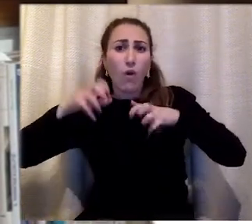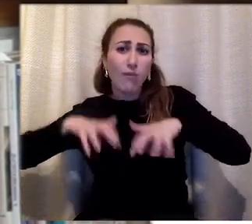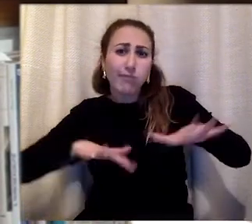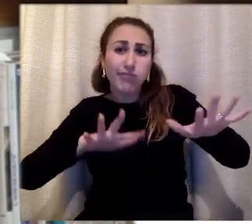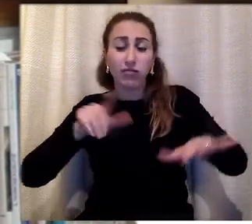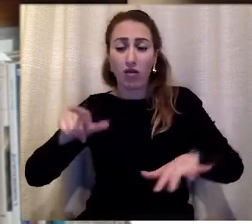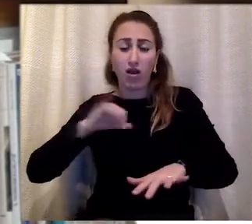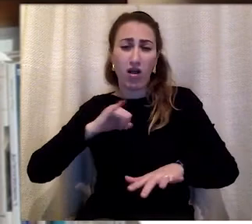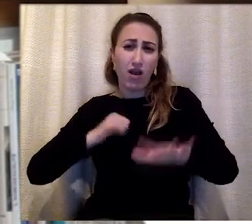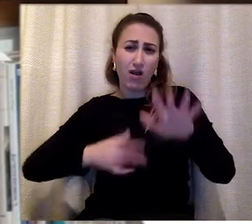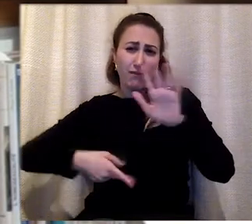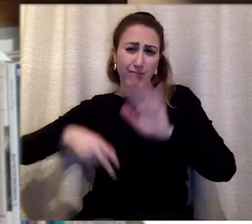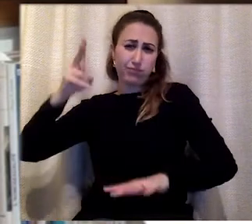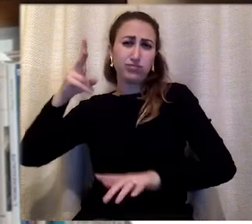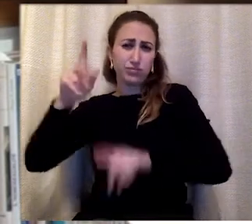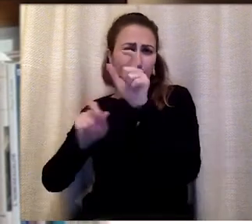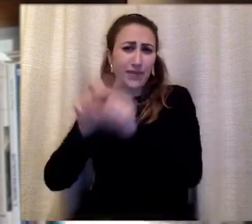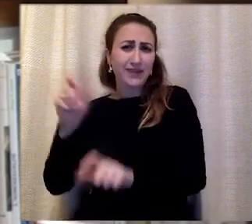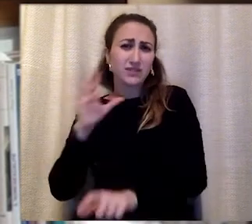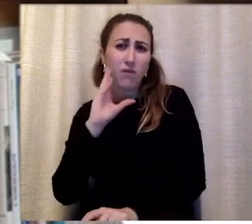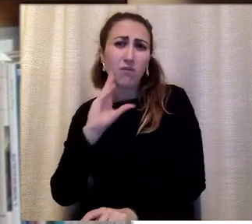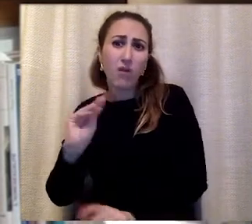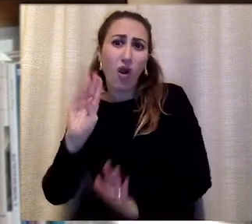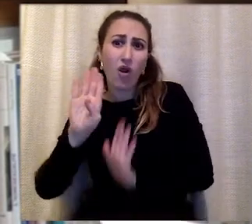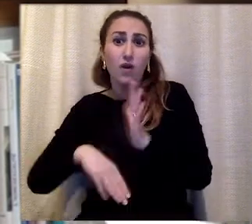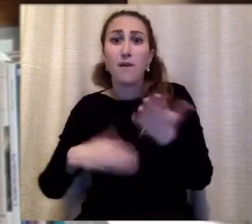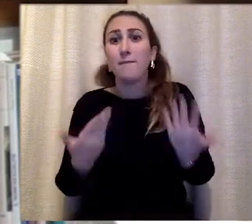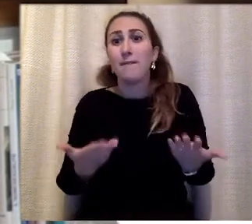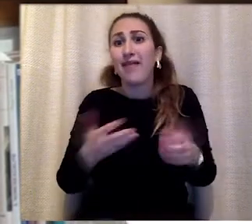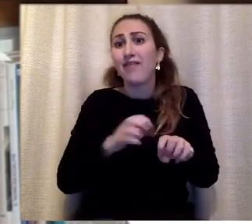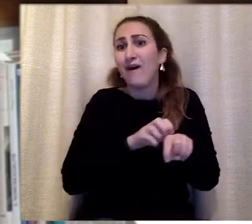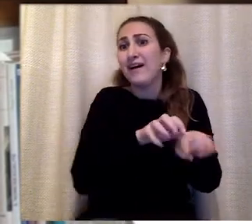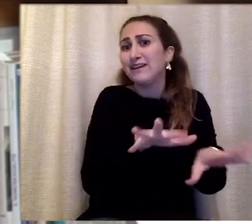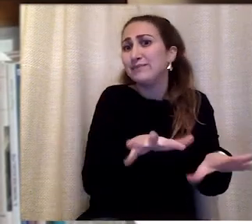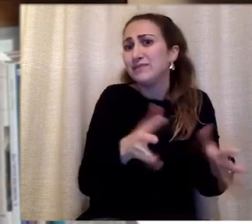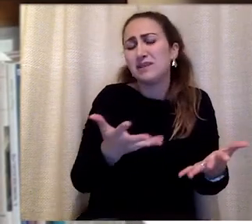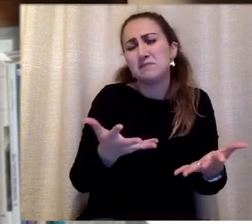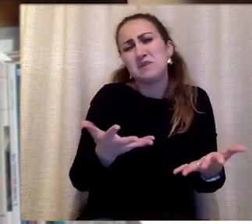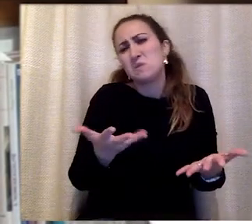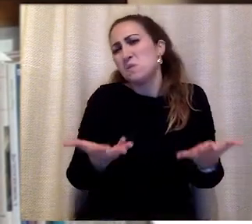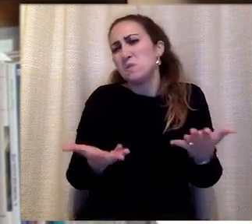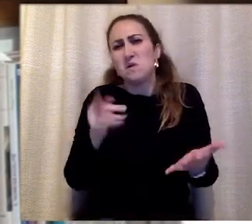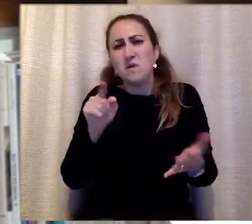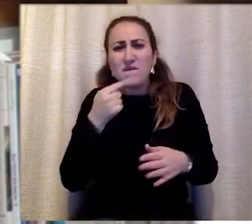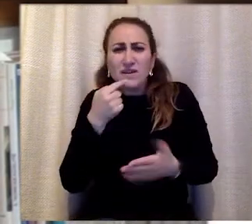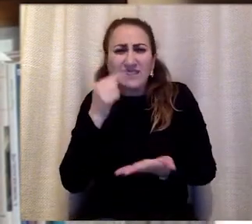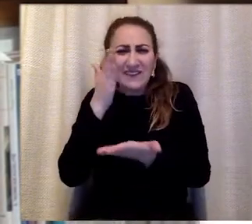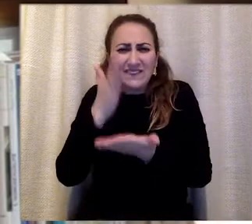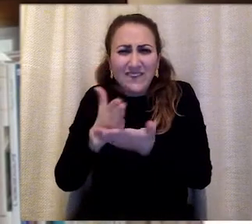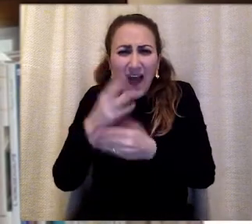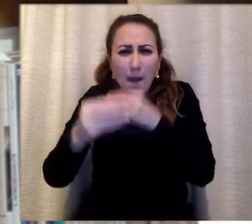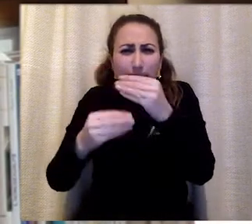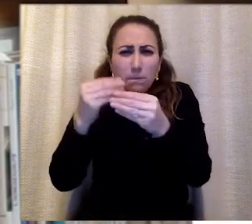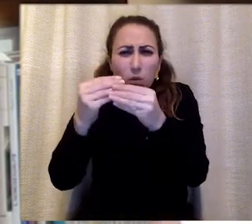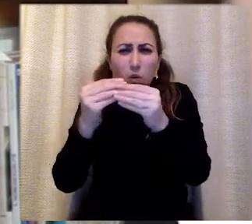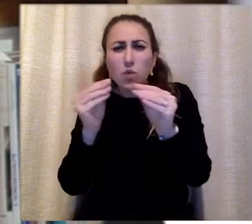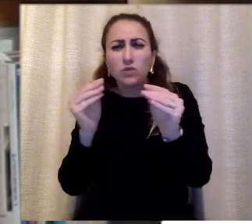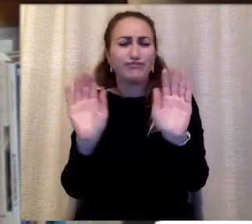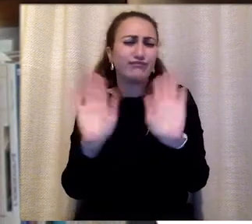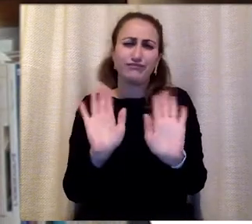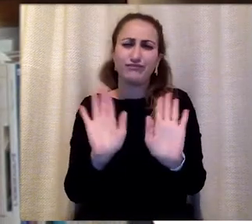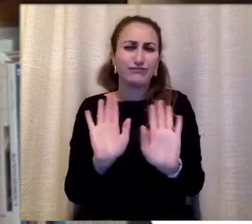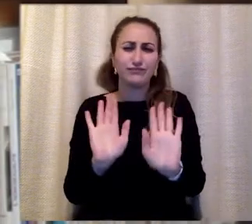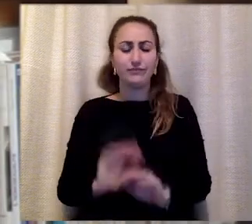de comprendre le sens de ce que nous vivons. Et ce que je peux dire alors, c'est